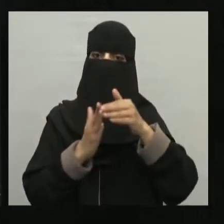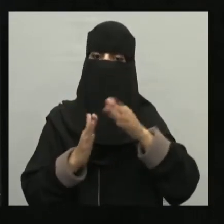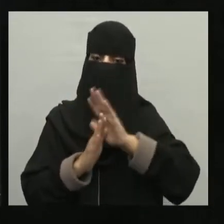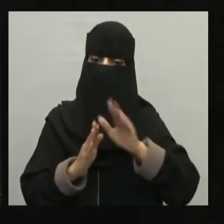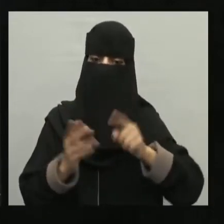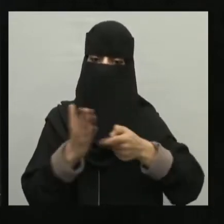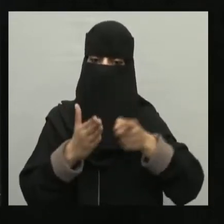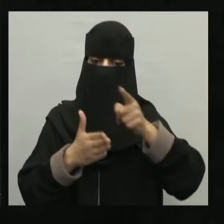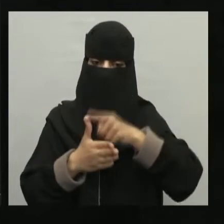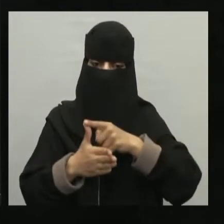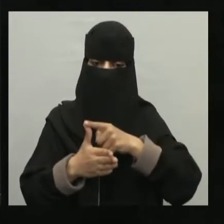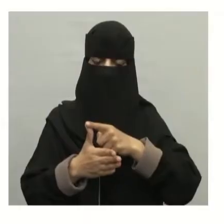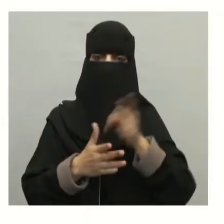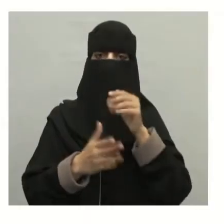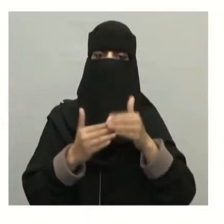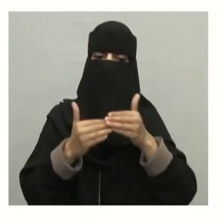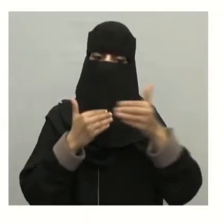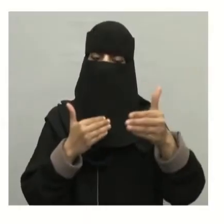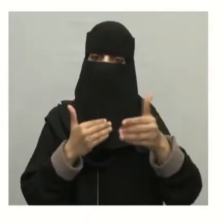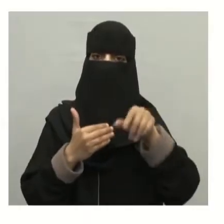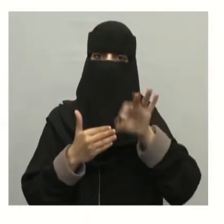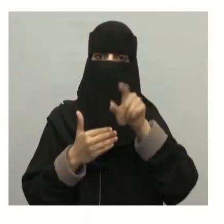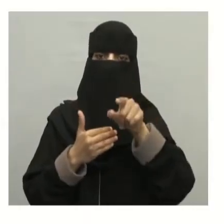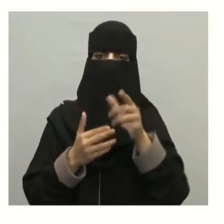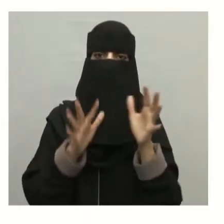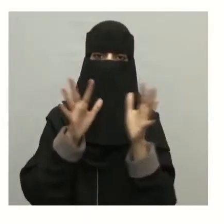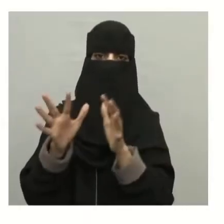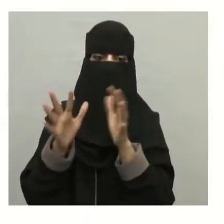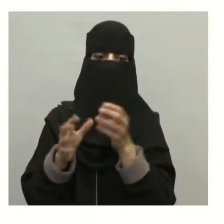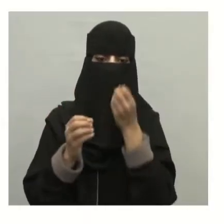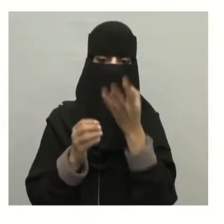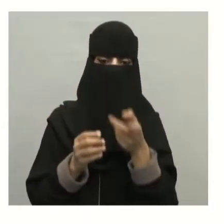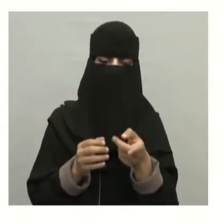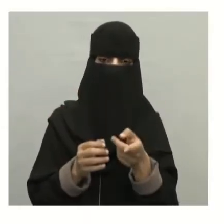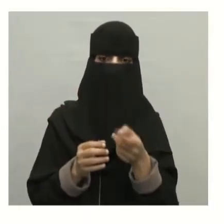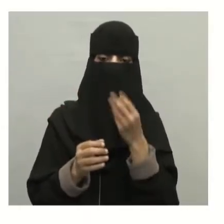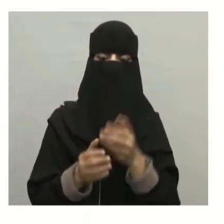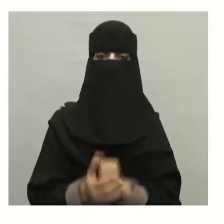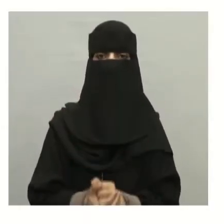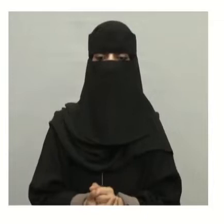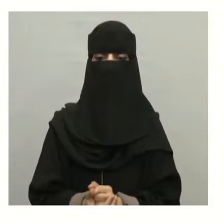الاستخدام مباشرة، وأبتعد أيضا عن تراكم هذه الأواني وهي متسخة.